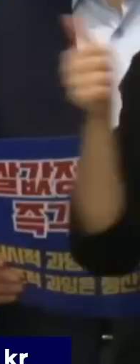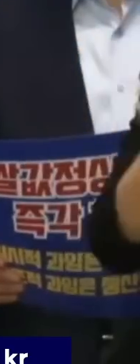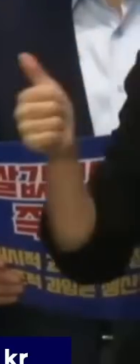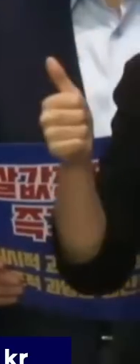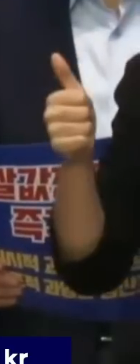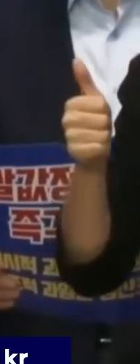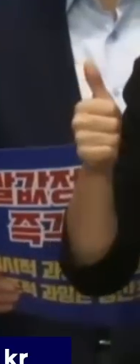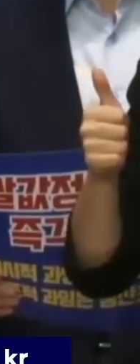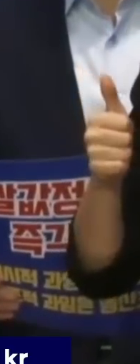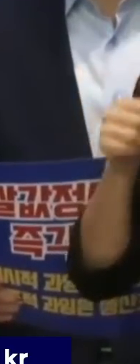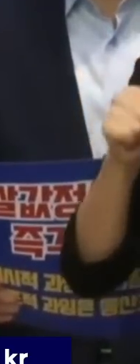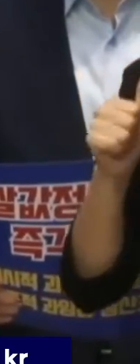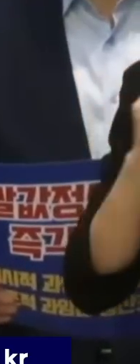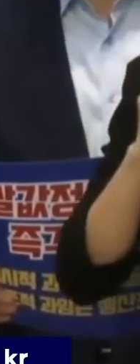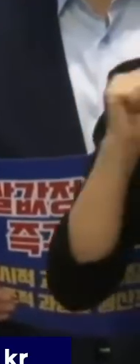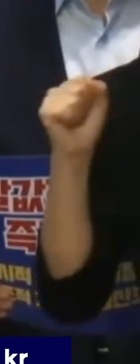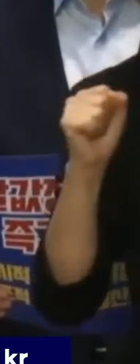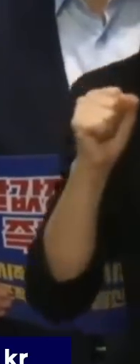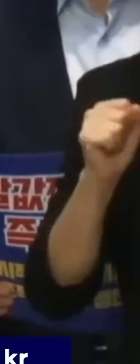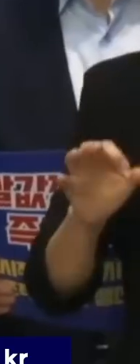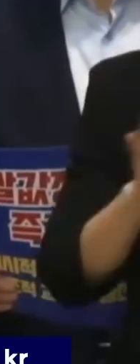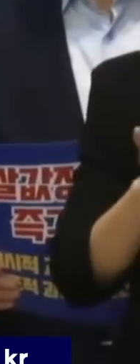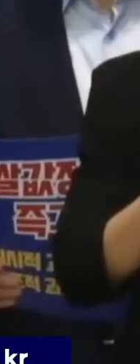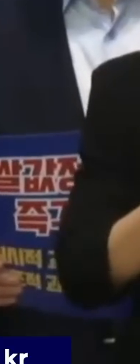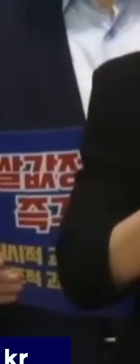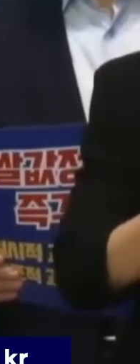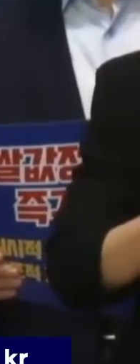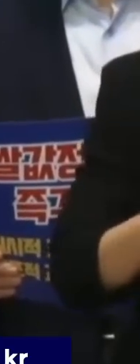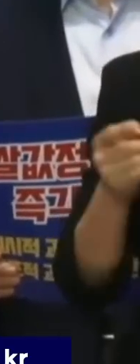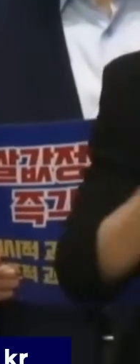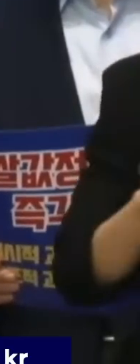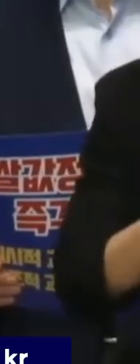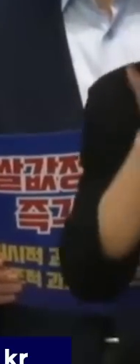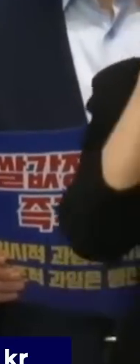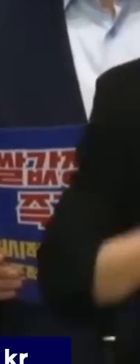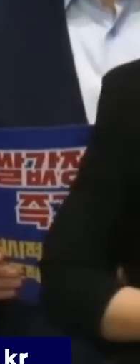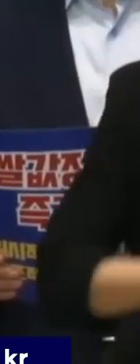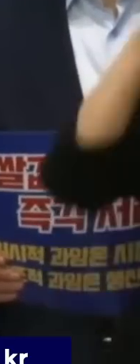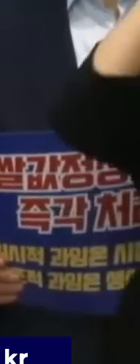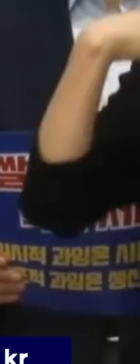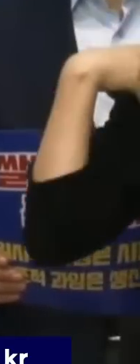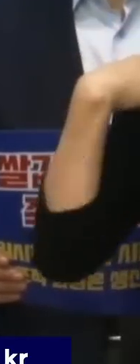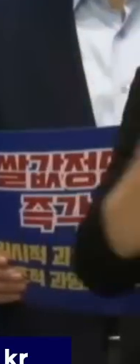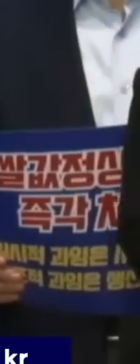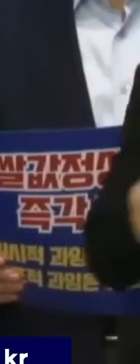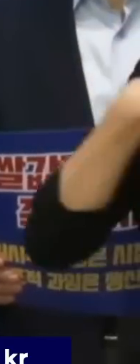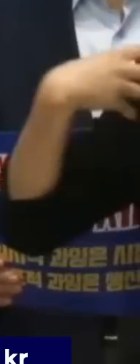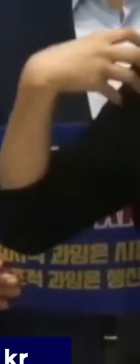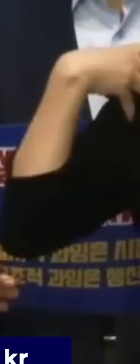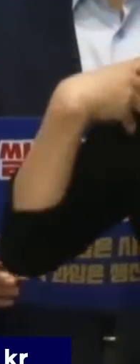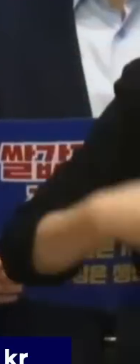정책 수요에 의해 임기 웅변식으로 대처할 문제가 아니라 마땅히 정부가 감당해야 할